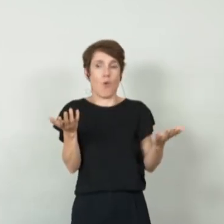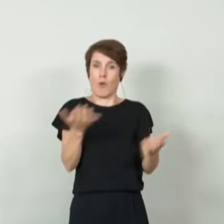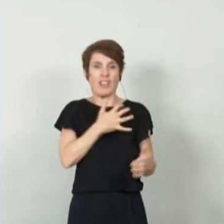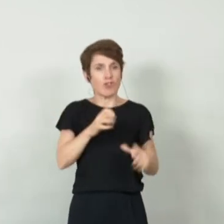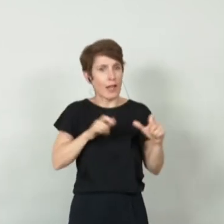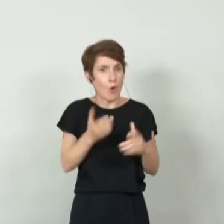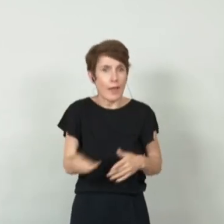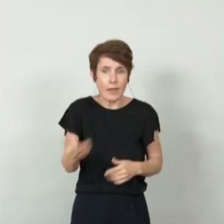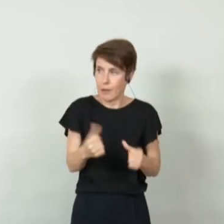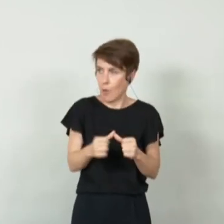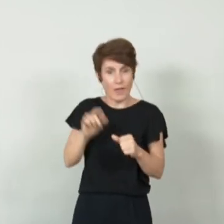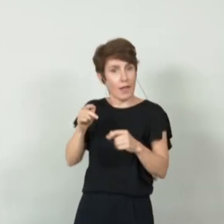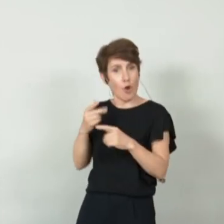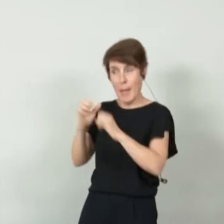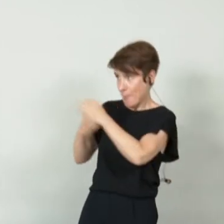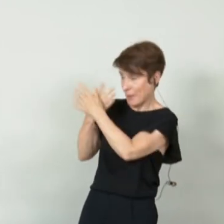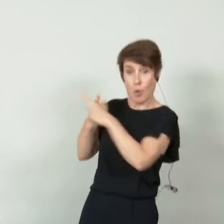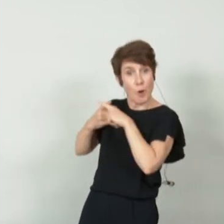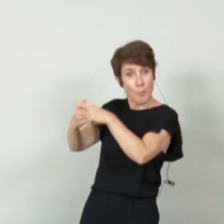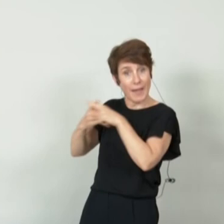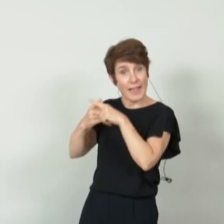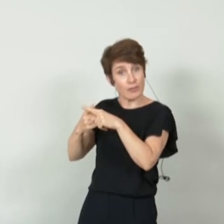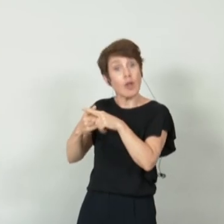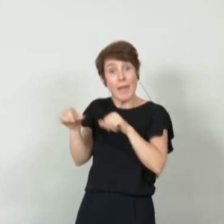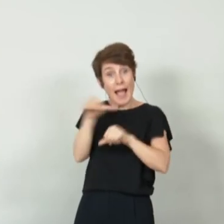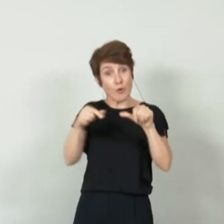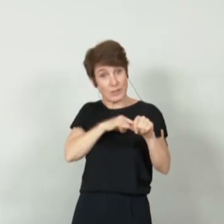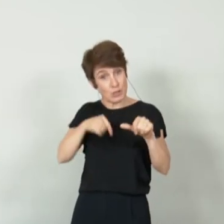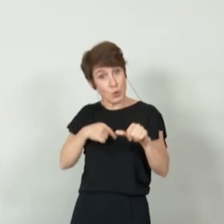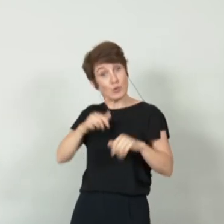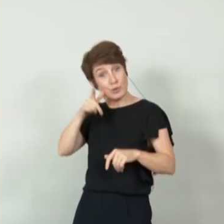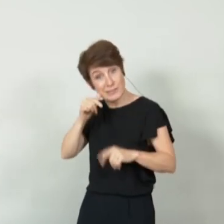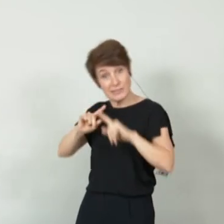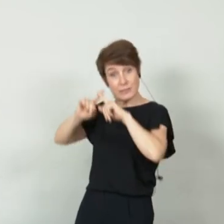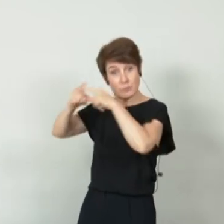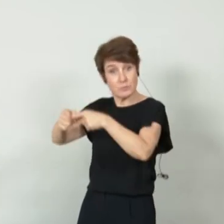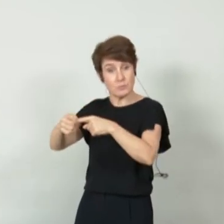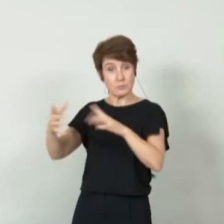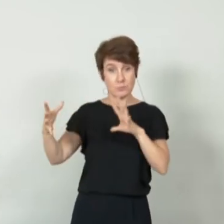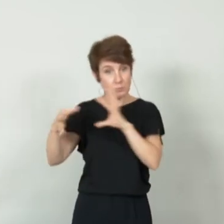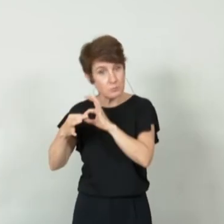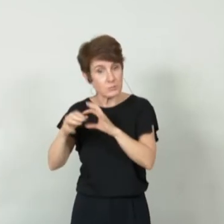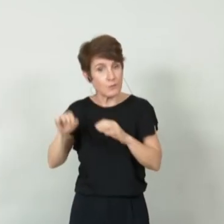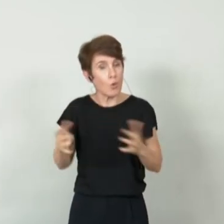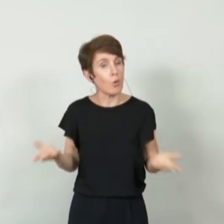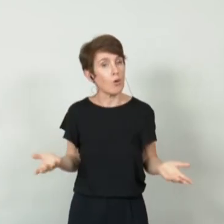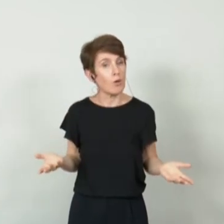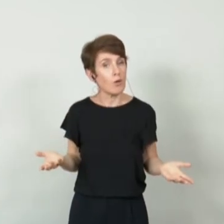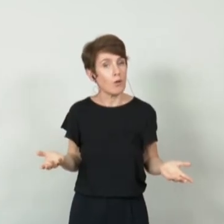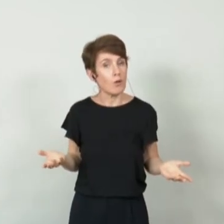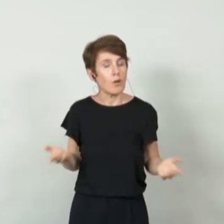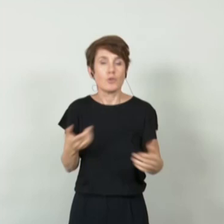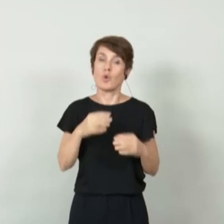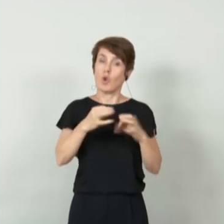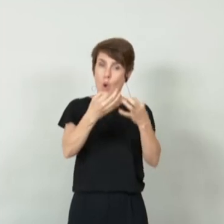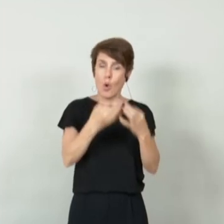partagés au niveau de la métropole il faut encore qu'on veuille qu'il soit partage au niveau de la métropole voilà mais simplement dire ça parce que il me semble que dans le compte